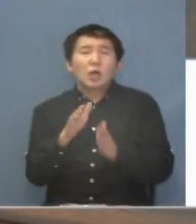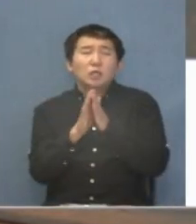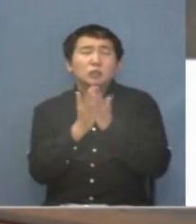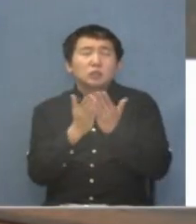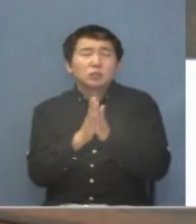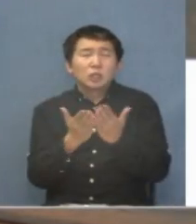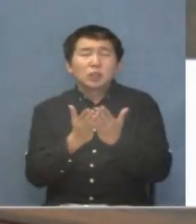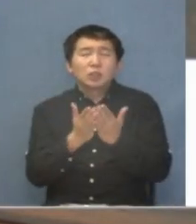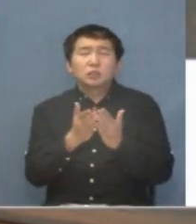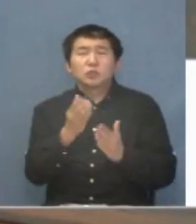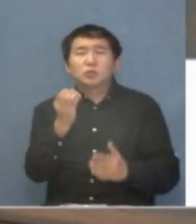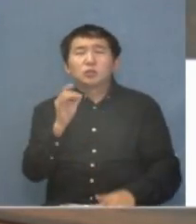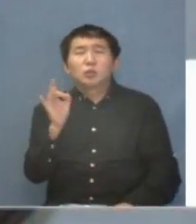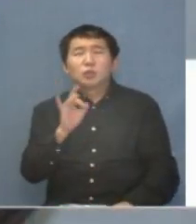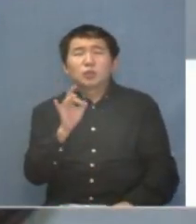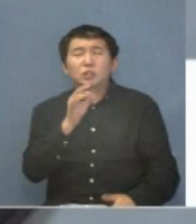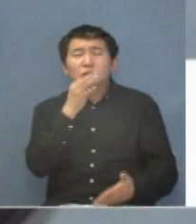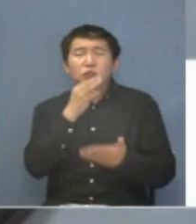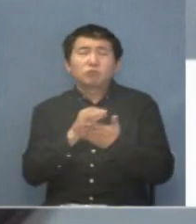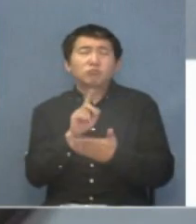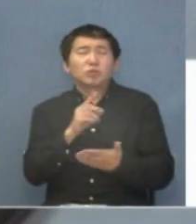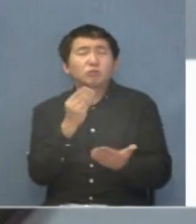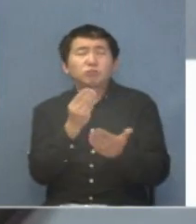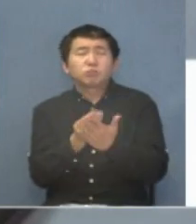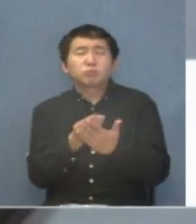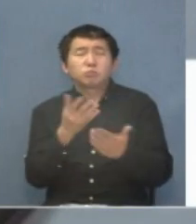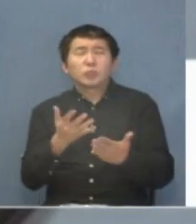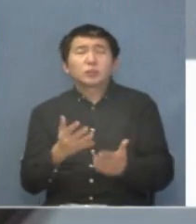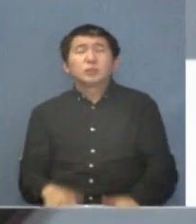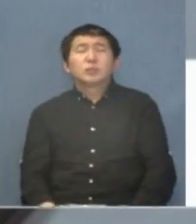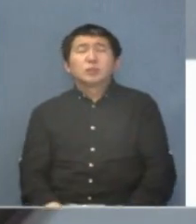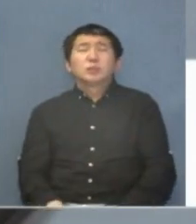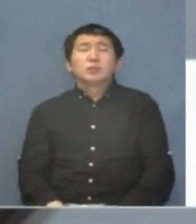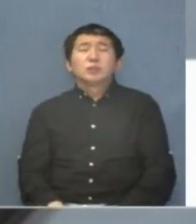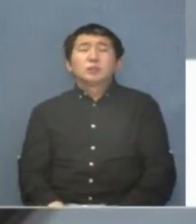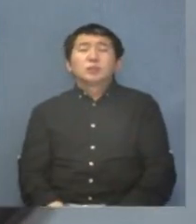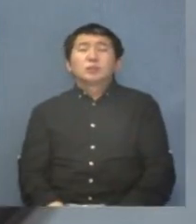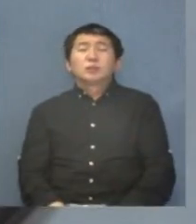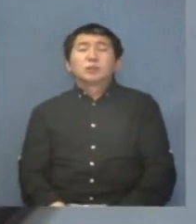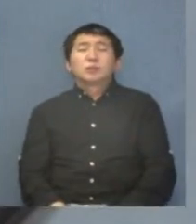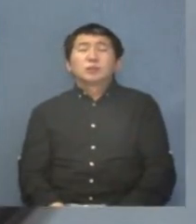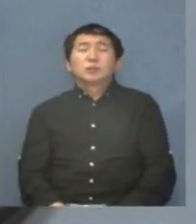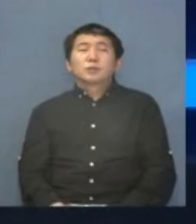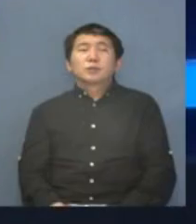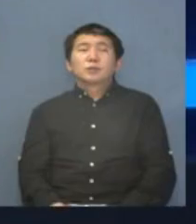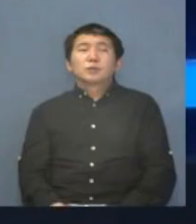бір мәрте дәлелдеді. Қымбат Иманғалиева, Дильназ Мырзағалиева, Мадияр Қабидеш, Алтай ақпарат.